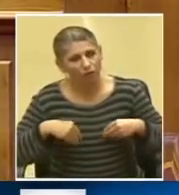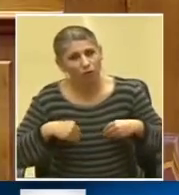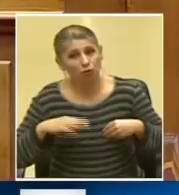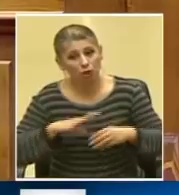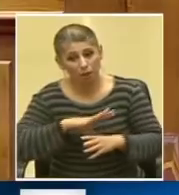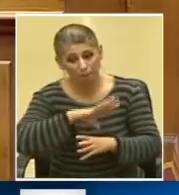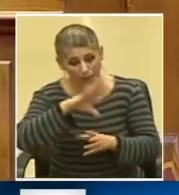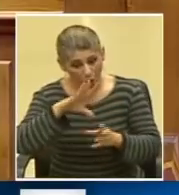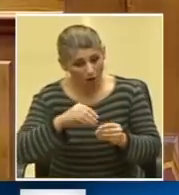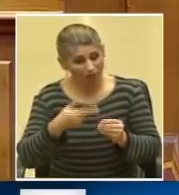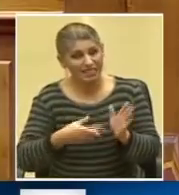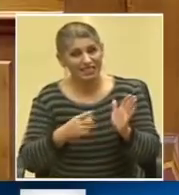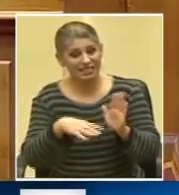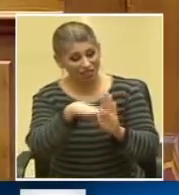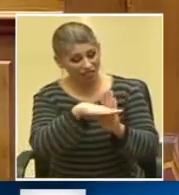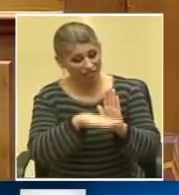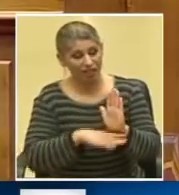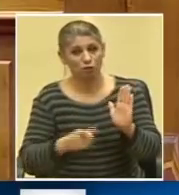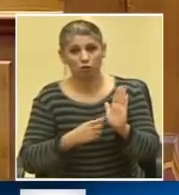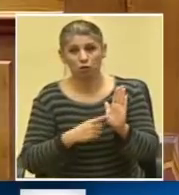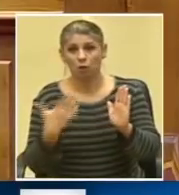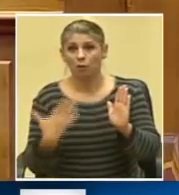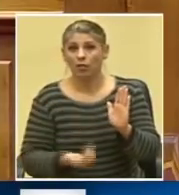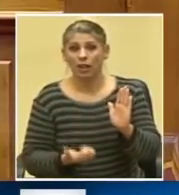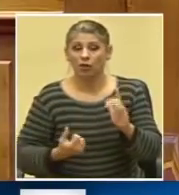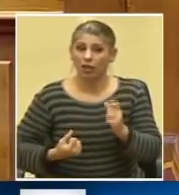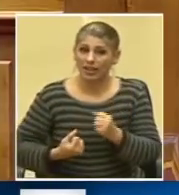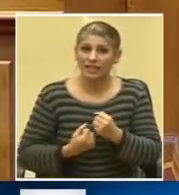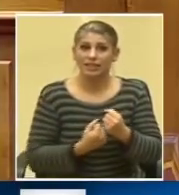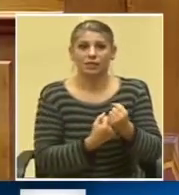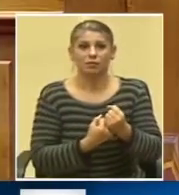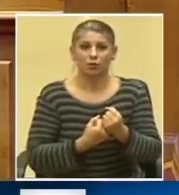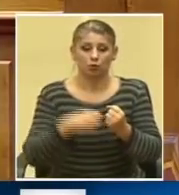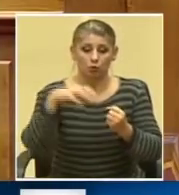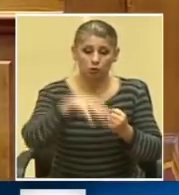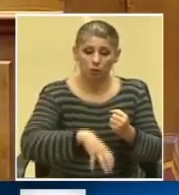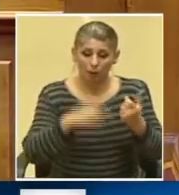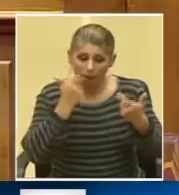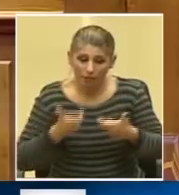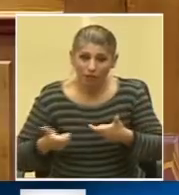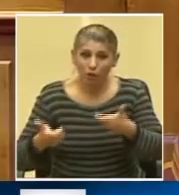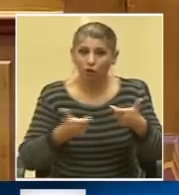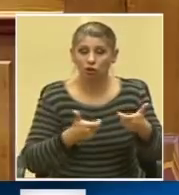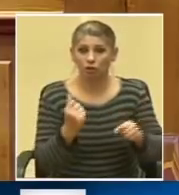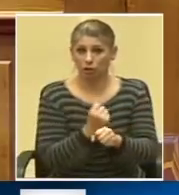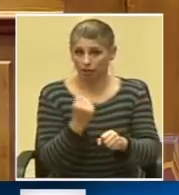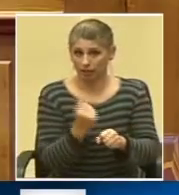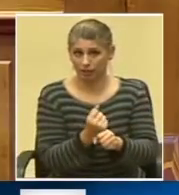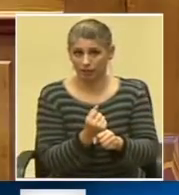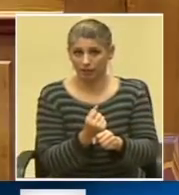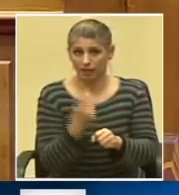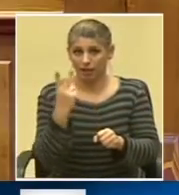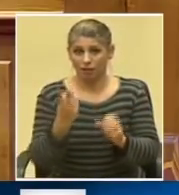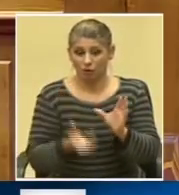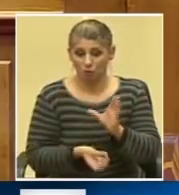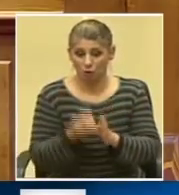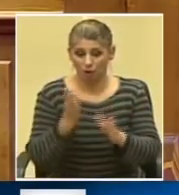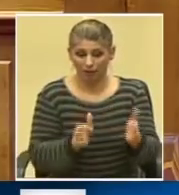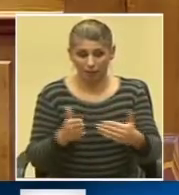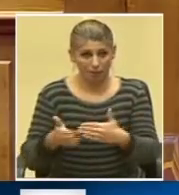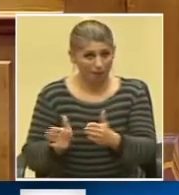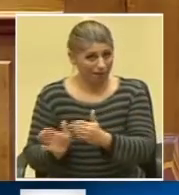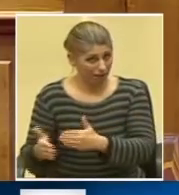τις διατάξεις του νόμου θα έχεις ενίσχυση του σώματος των επιθεωρητών εργασίας, δύο νέα τμήματα, αλλά